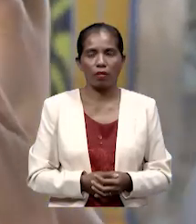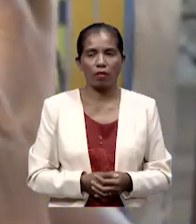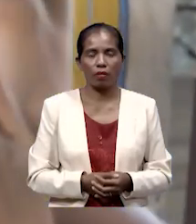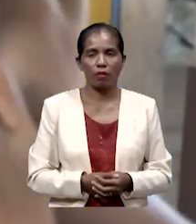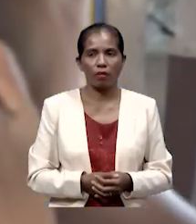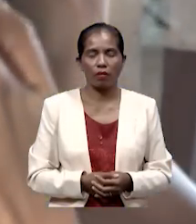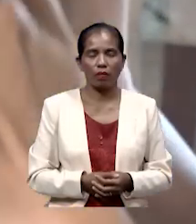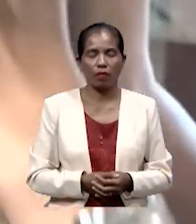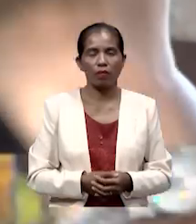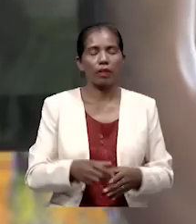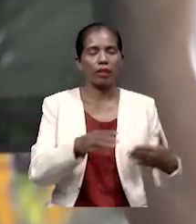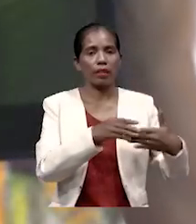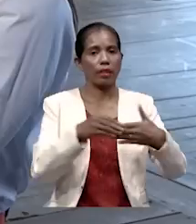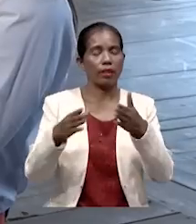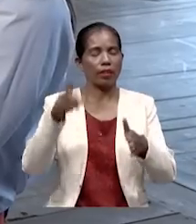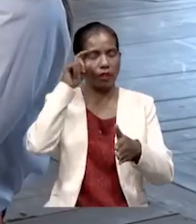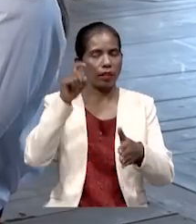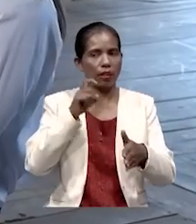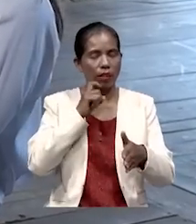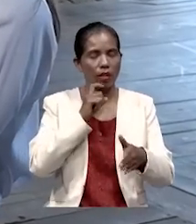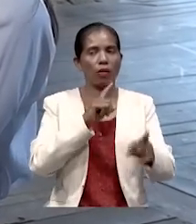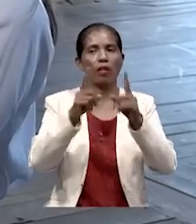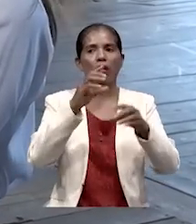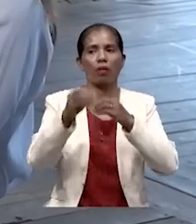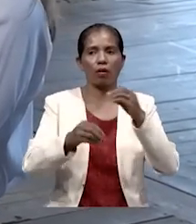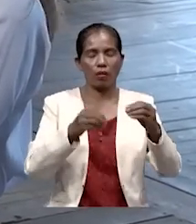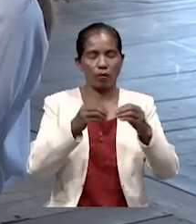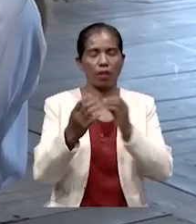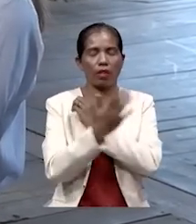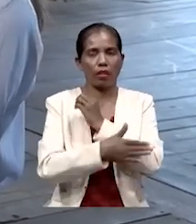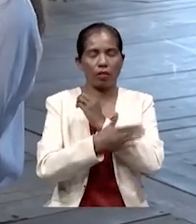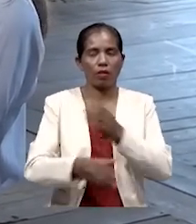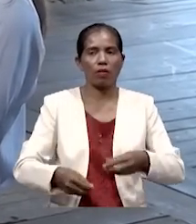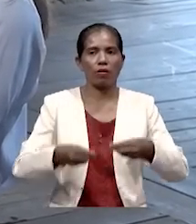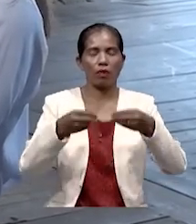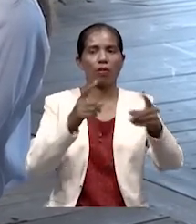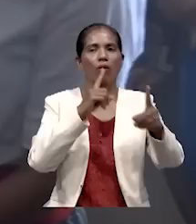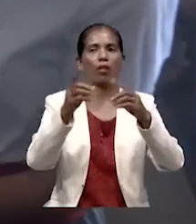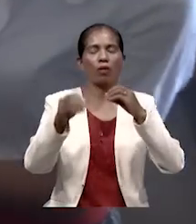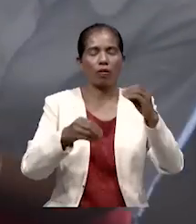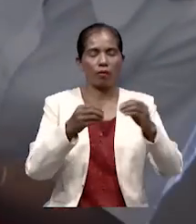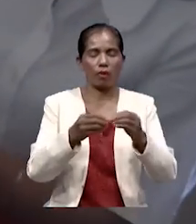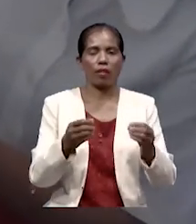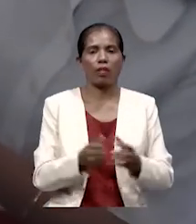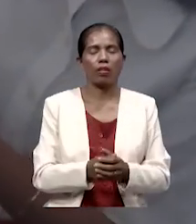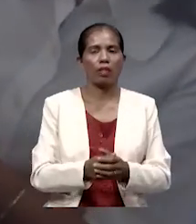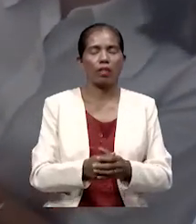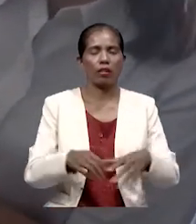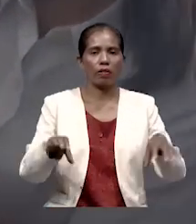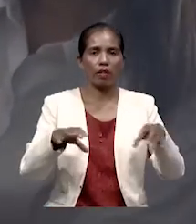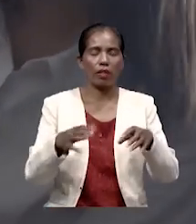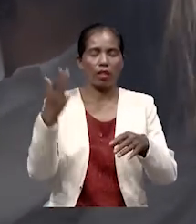Saya enggak kenal. Ia bibang ne leader nasional Kaira Lasanana Gusmaung explica kono ba situasaung rai laran, novo komentar yu kono ba nia luta durante ia okupo saung